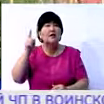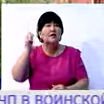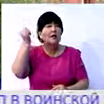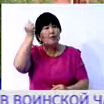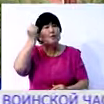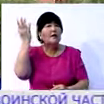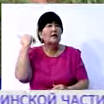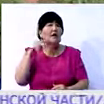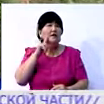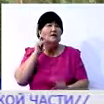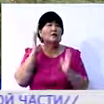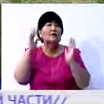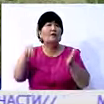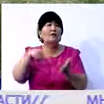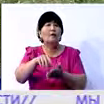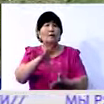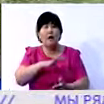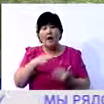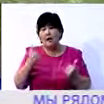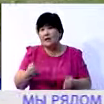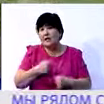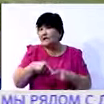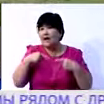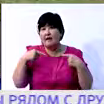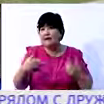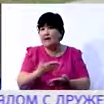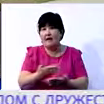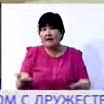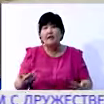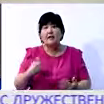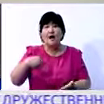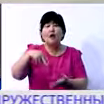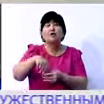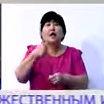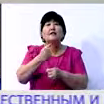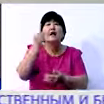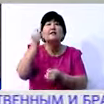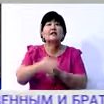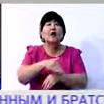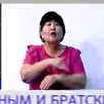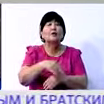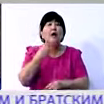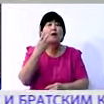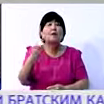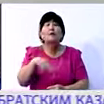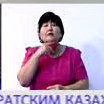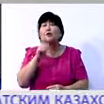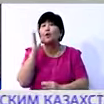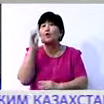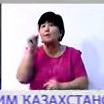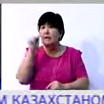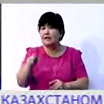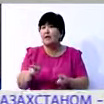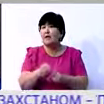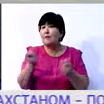каким зеленым был когда-то город. К сожалению, сейчас иная картина. Я стою на одной из центральных улиц. Обратите внимание, что деревья здесь